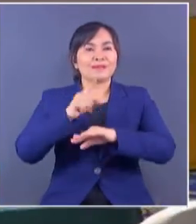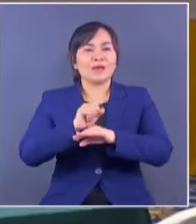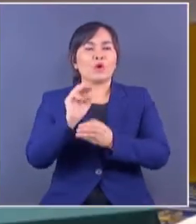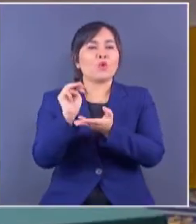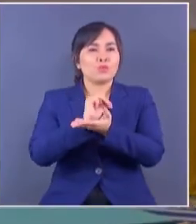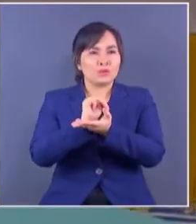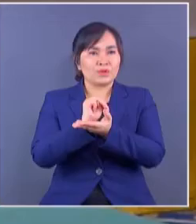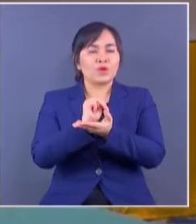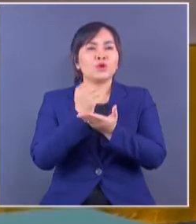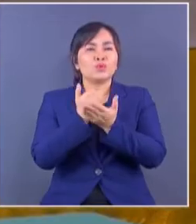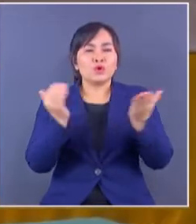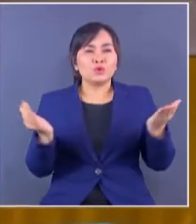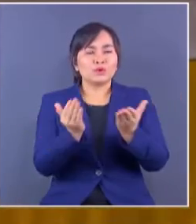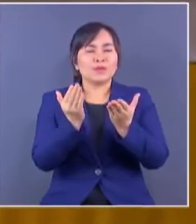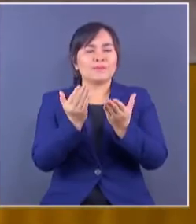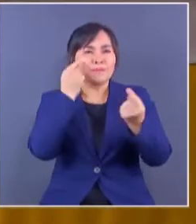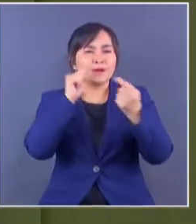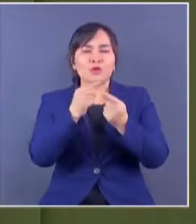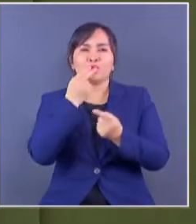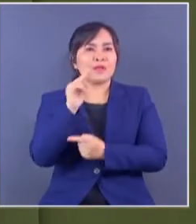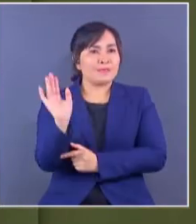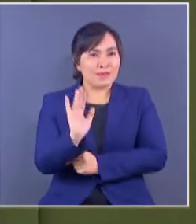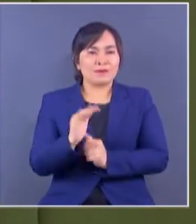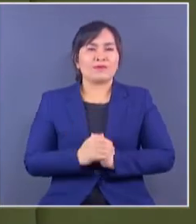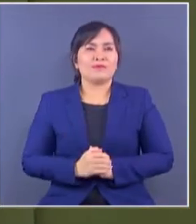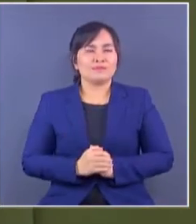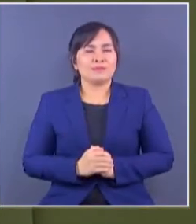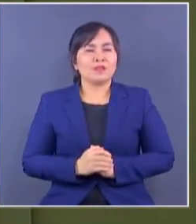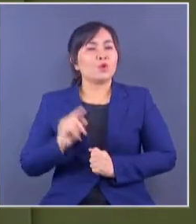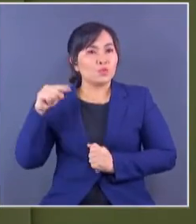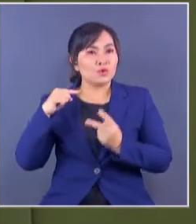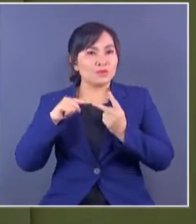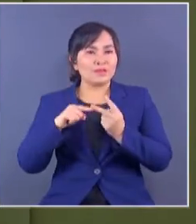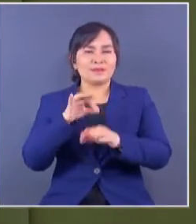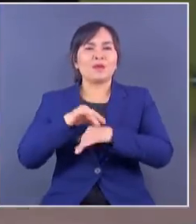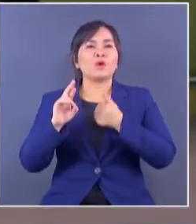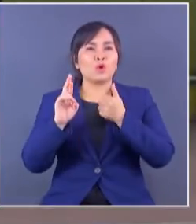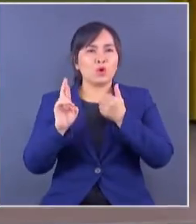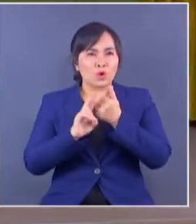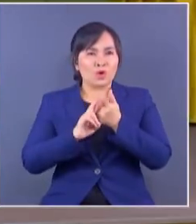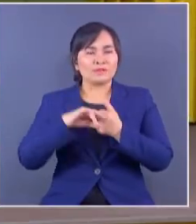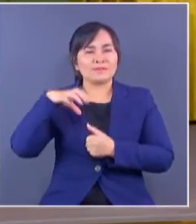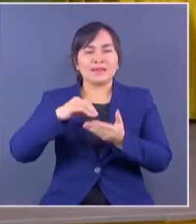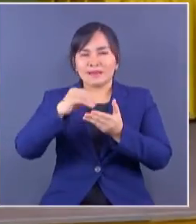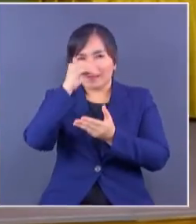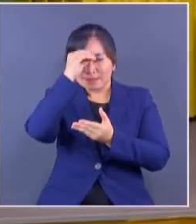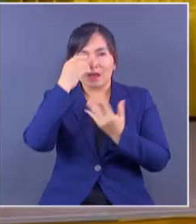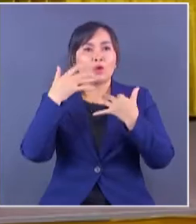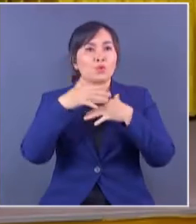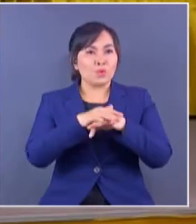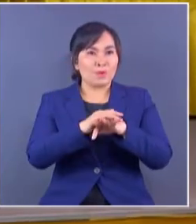านมูลนิธิรณรงค์เพื่อการไม่สูบบุหรี่และนางชุลีพรวงพิพัฒน์รองผู้อำนวยการสำนักการศึกษาร่วมพิ